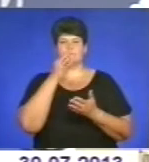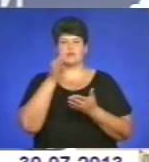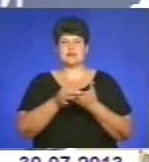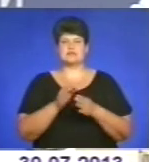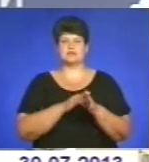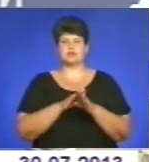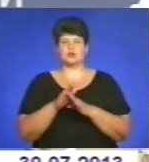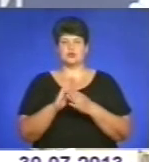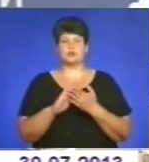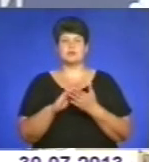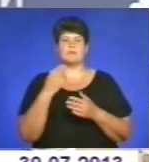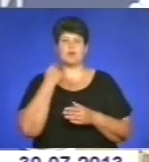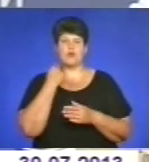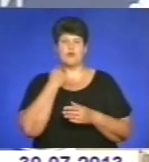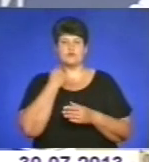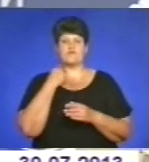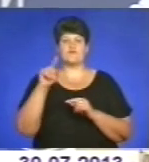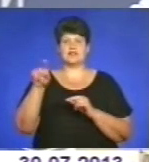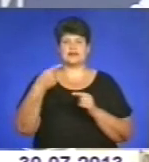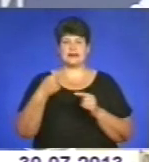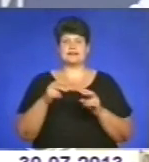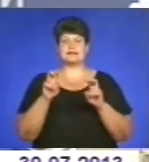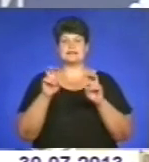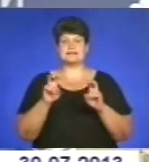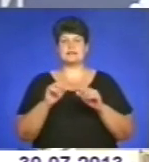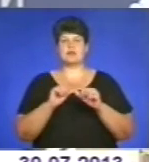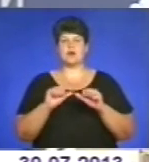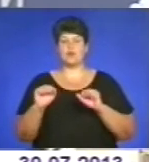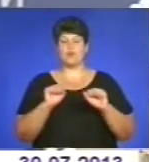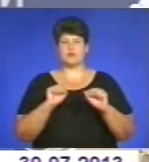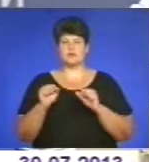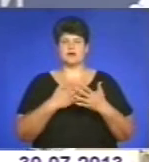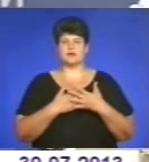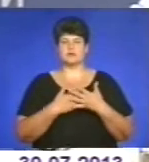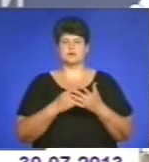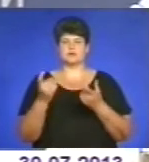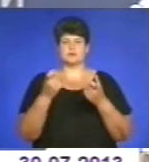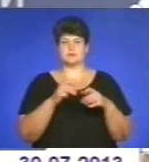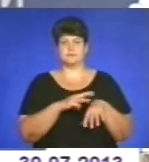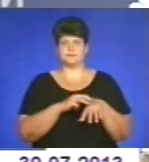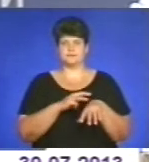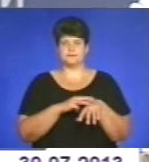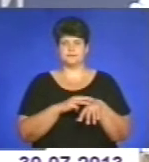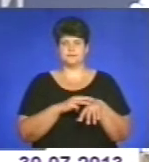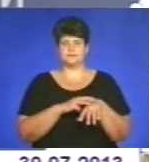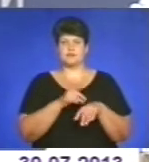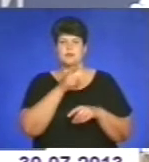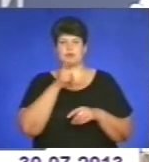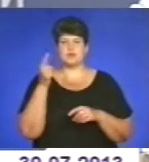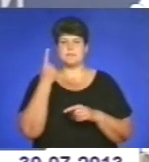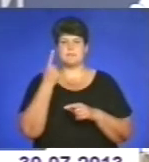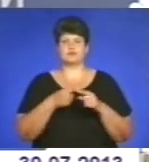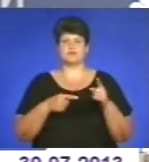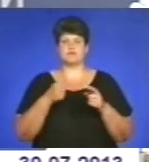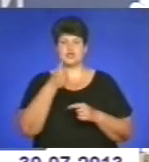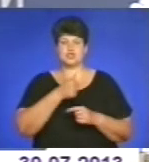виконання заборгованості, викликаються на засідання уряду, активно залучаються правоохоронні органи. Протягом першого